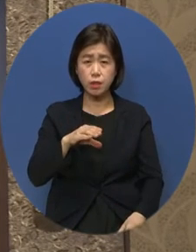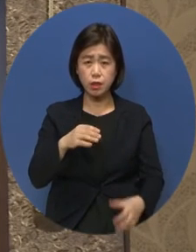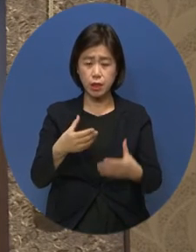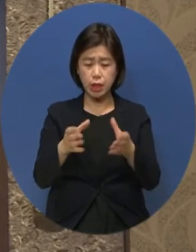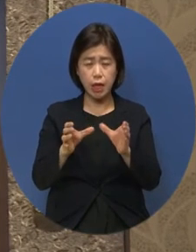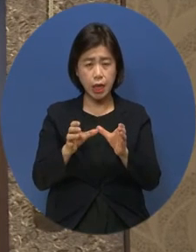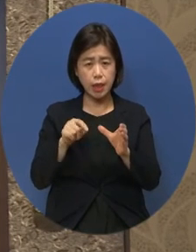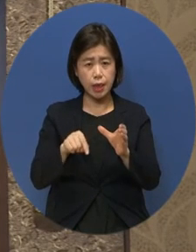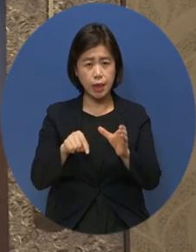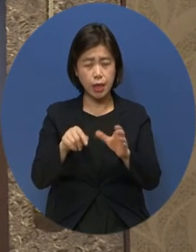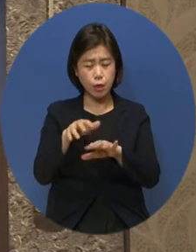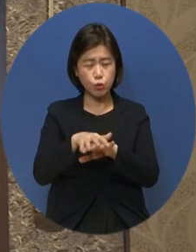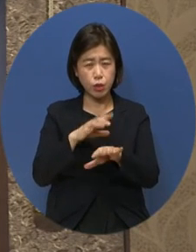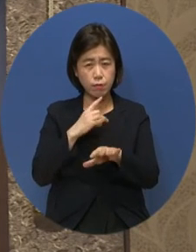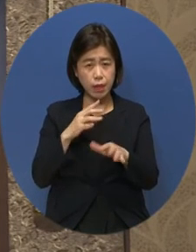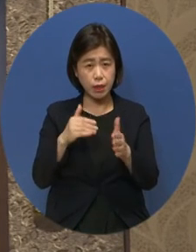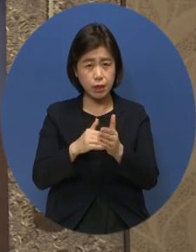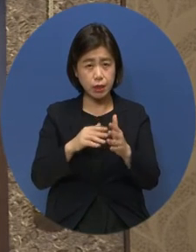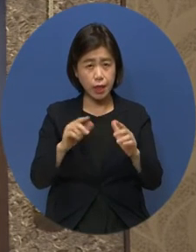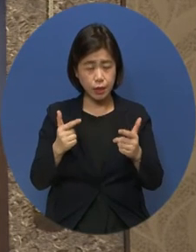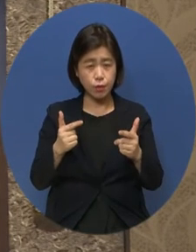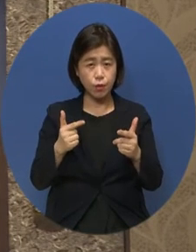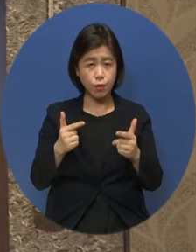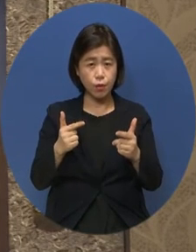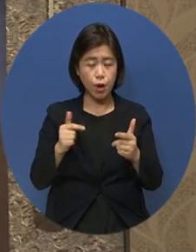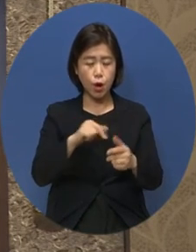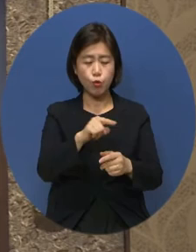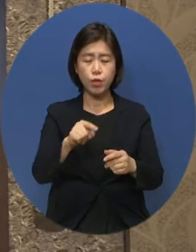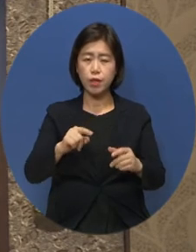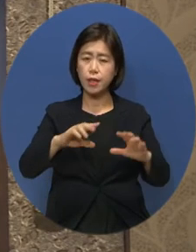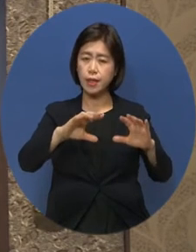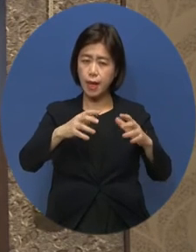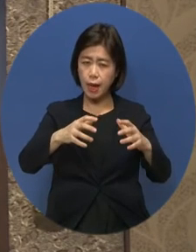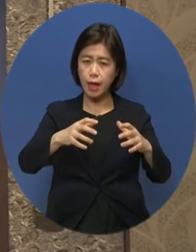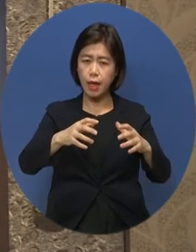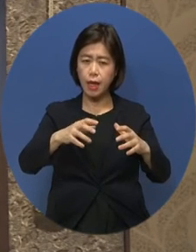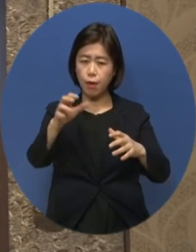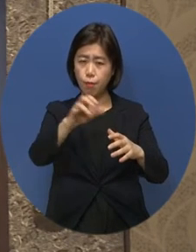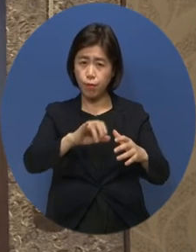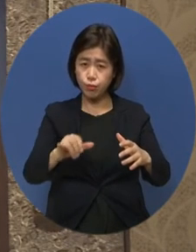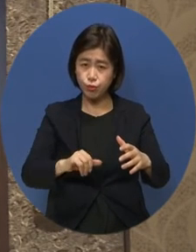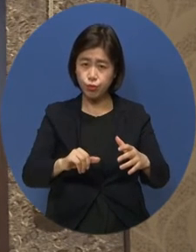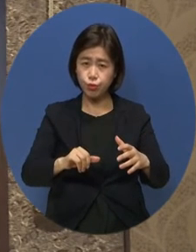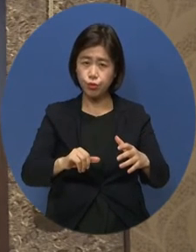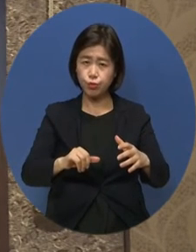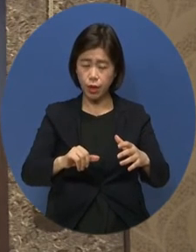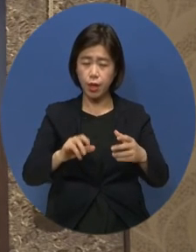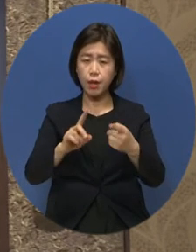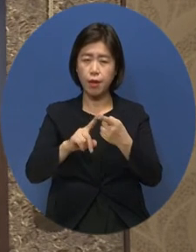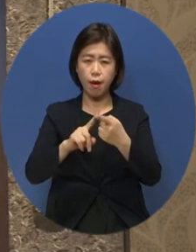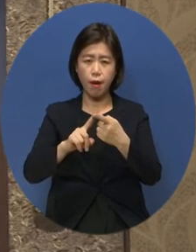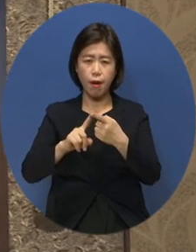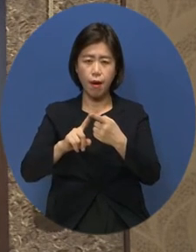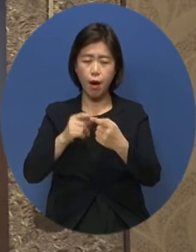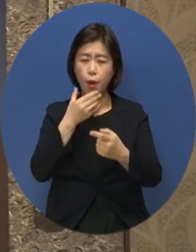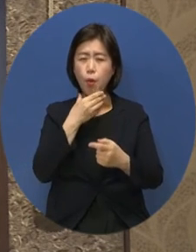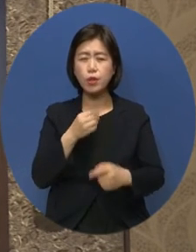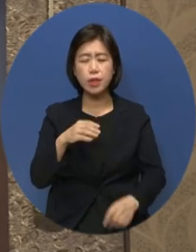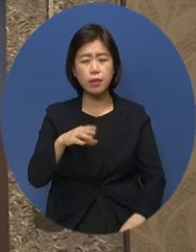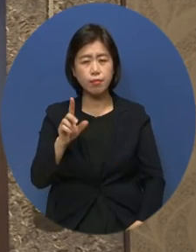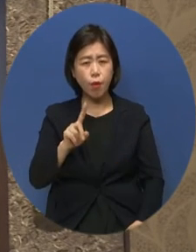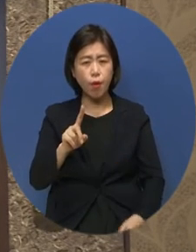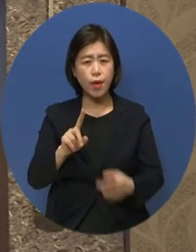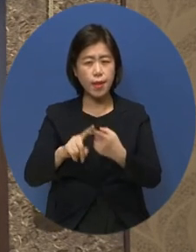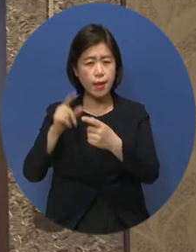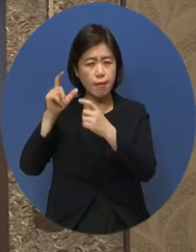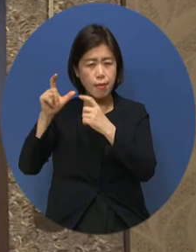어 우리 지역 우리나라 전체 복제 대해서 고민을 하게 됐고 그러면서 이제 한국 사회